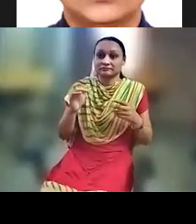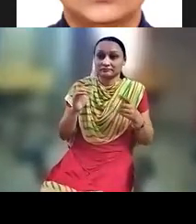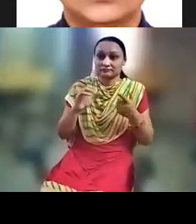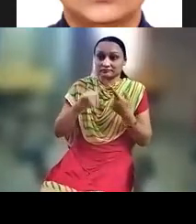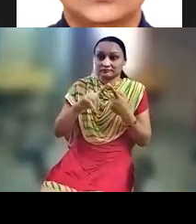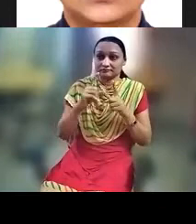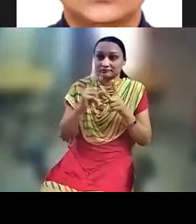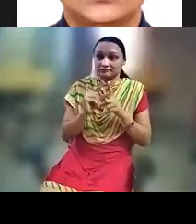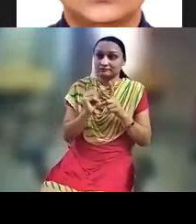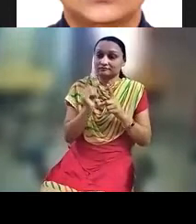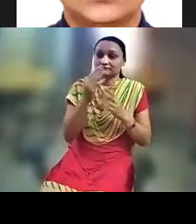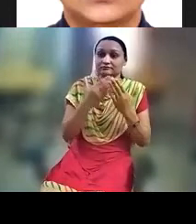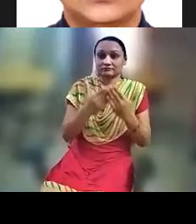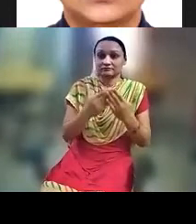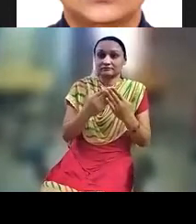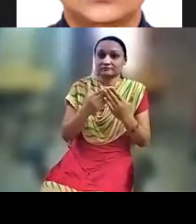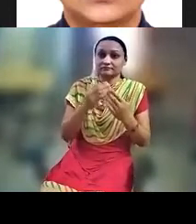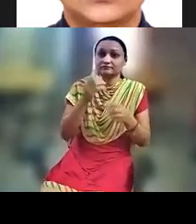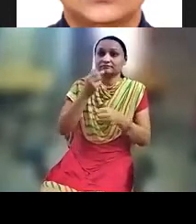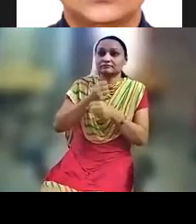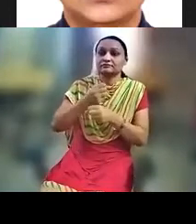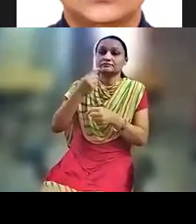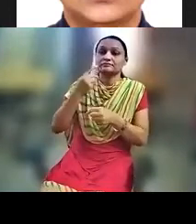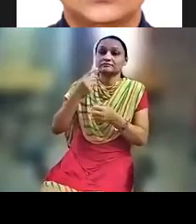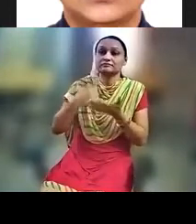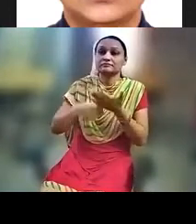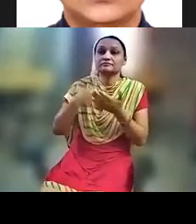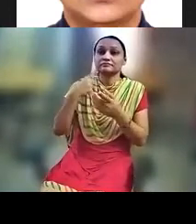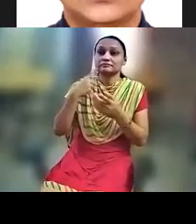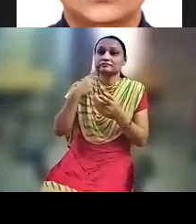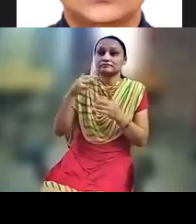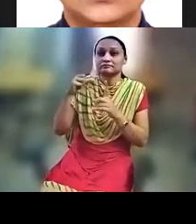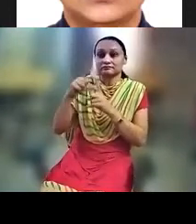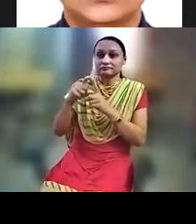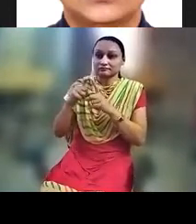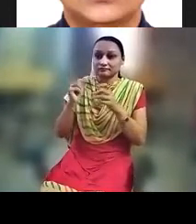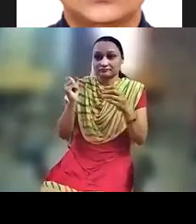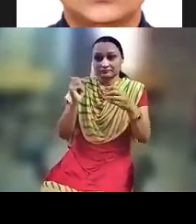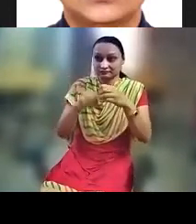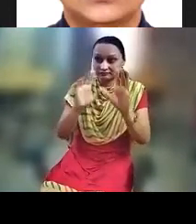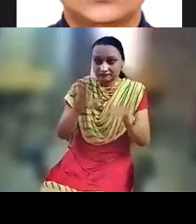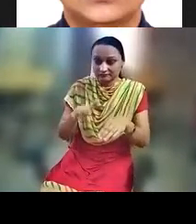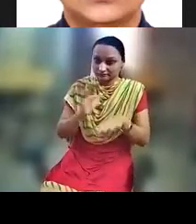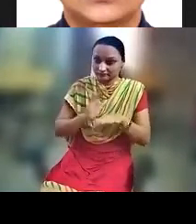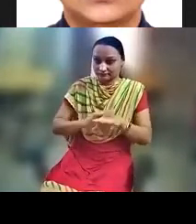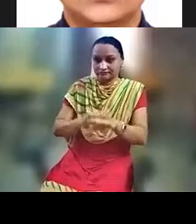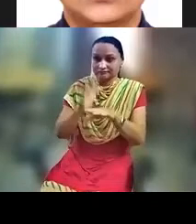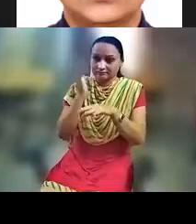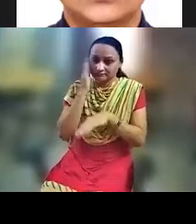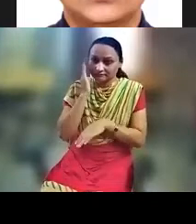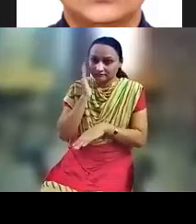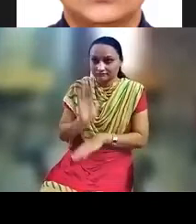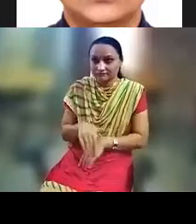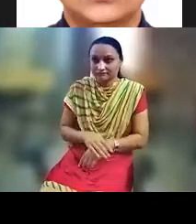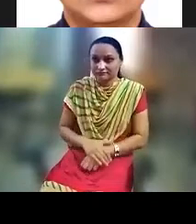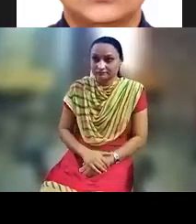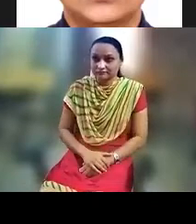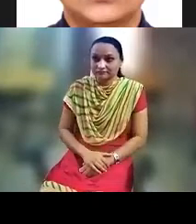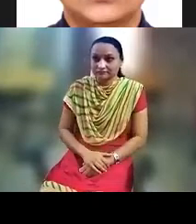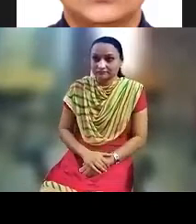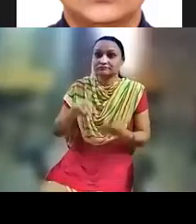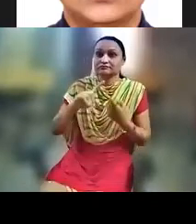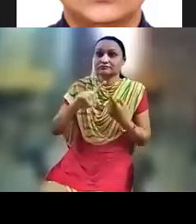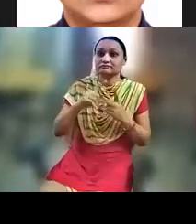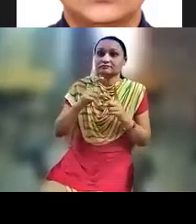पिछले 4 वर्षों से, तो उसका भी मुझे अनुभव है थोड़ा बहुत. तो एजुकेशन